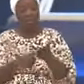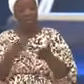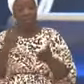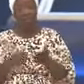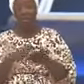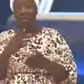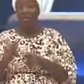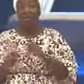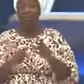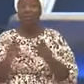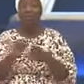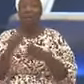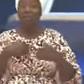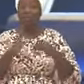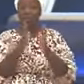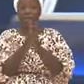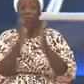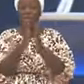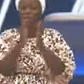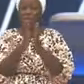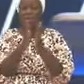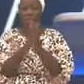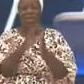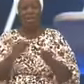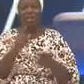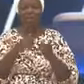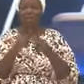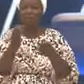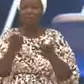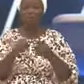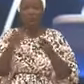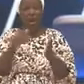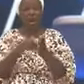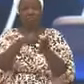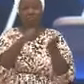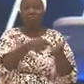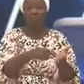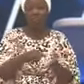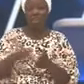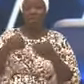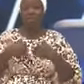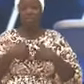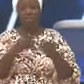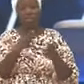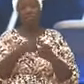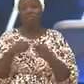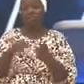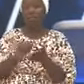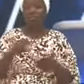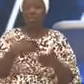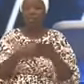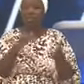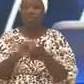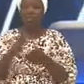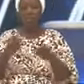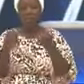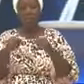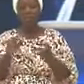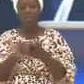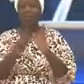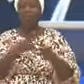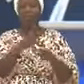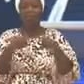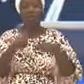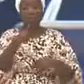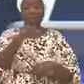les prie prie prie prie et yves verva ceci fait voir cela et apprend que ces gens ne viennent le monsieur aphatie